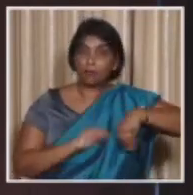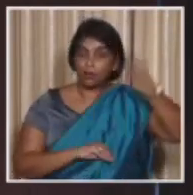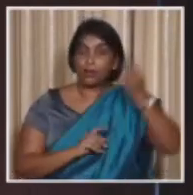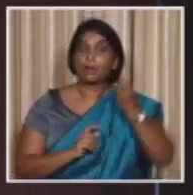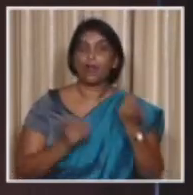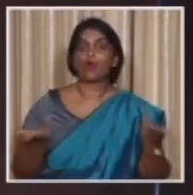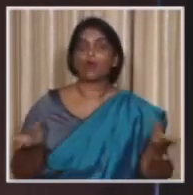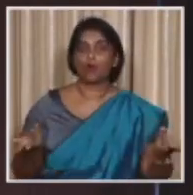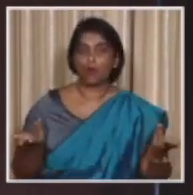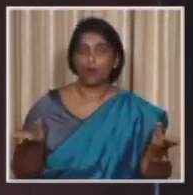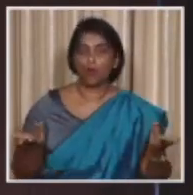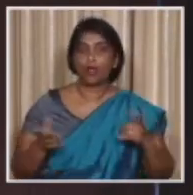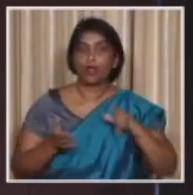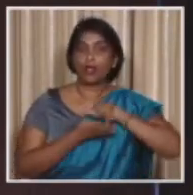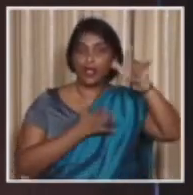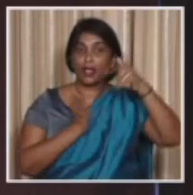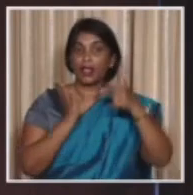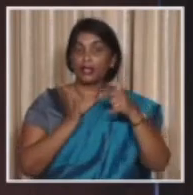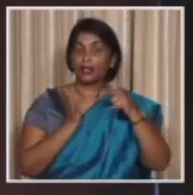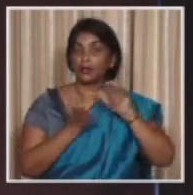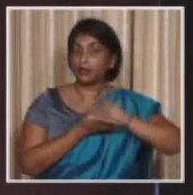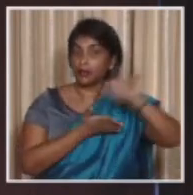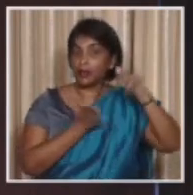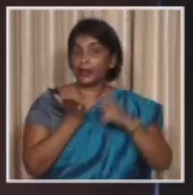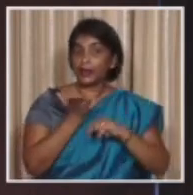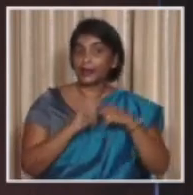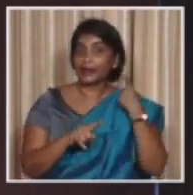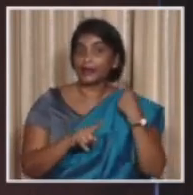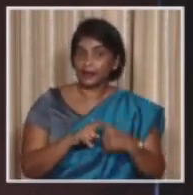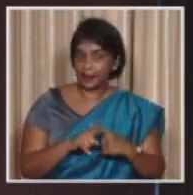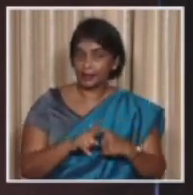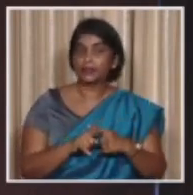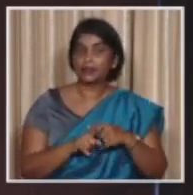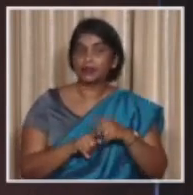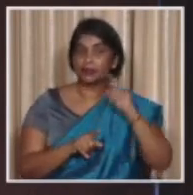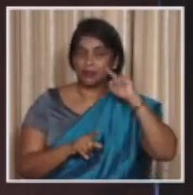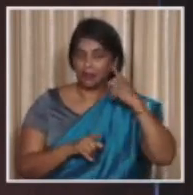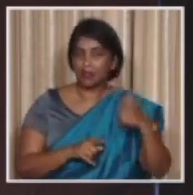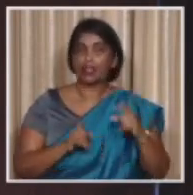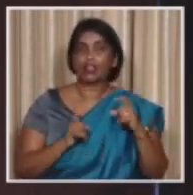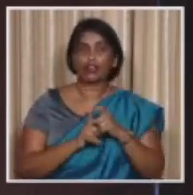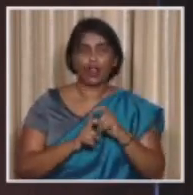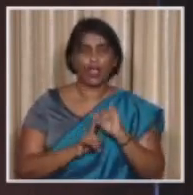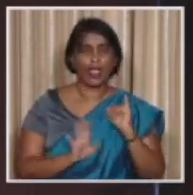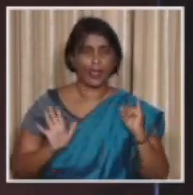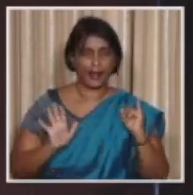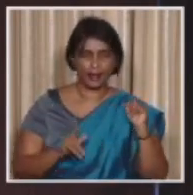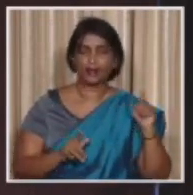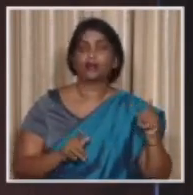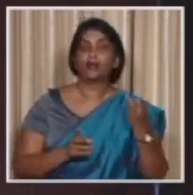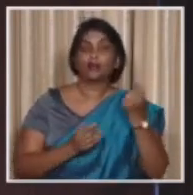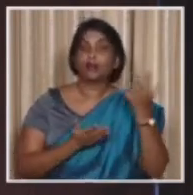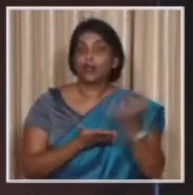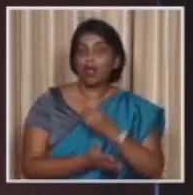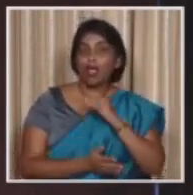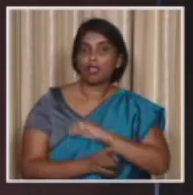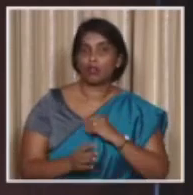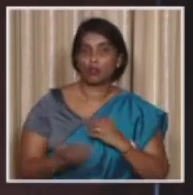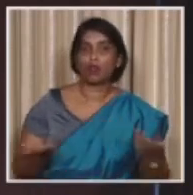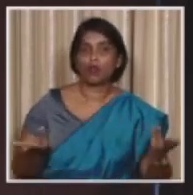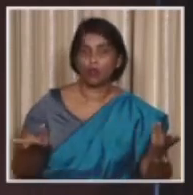කො? එයාපෝට් ටැක්ස් මේ ටැක්ස් එකක් ගහලා තිනවා මගින්ද දැනන්නේ නැති වෙන්නේ ඩොලර් 60ක්ද කොහෙද? ඒවයින් හම්බෙන ආදායම